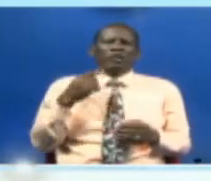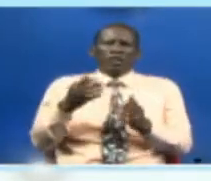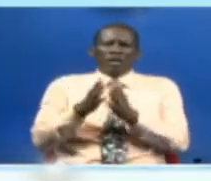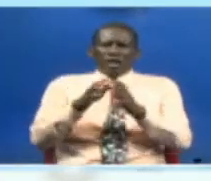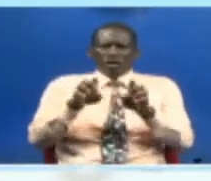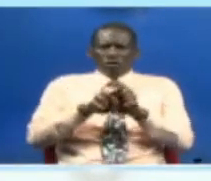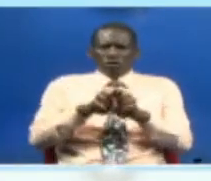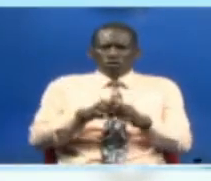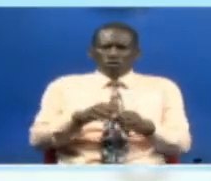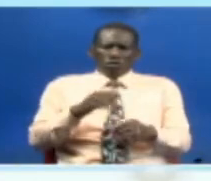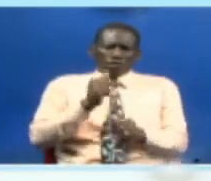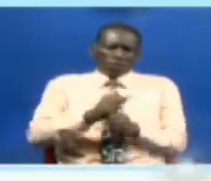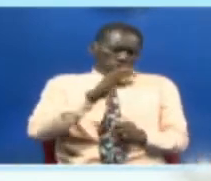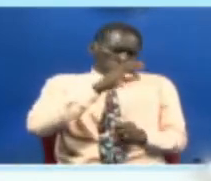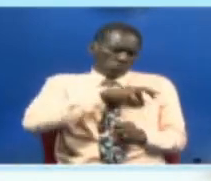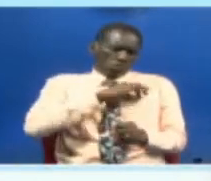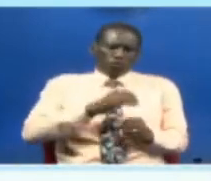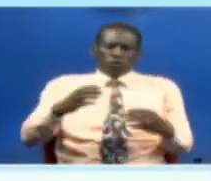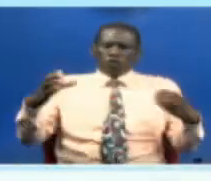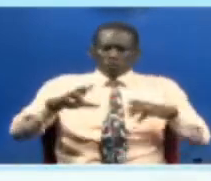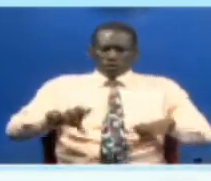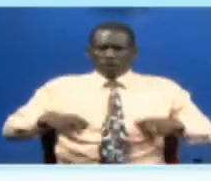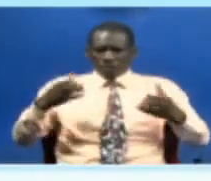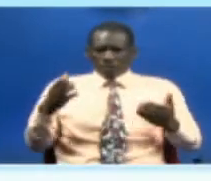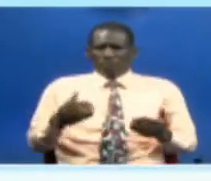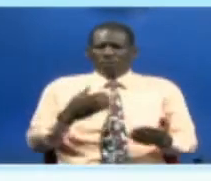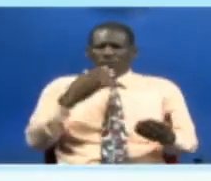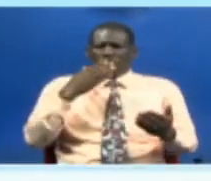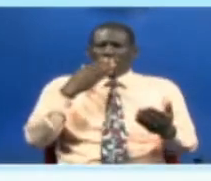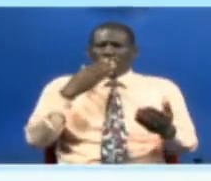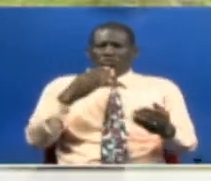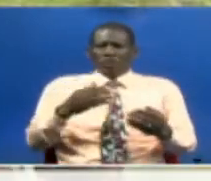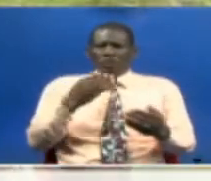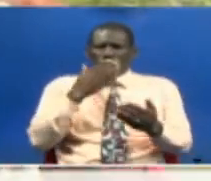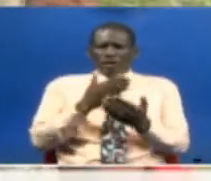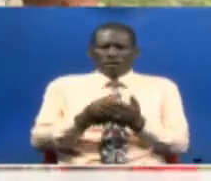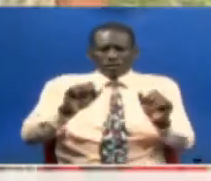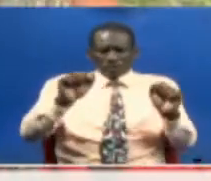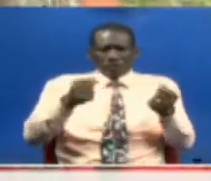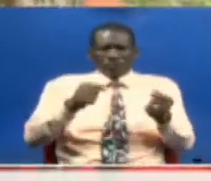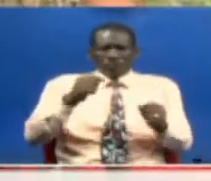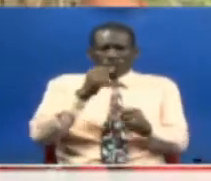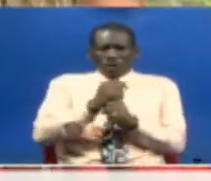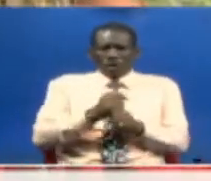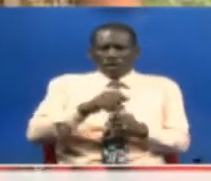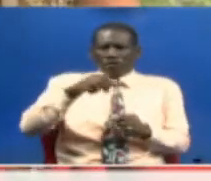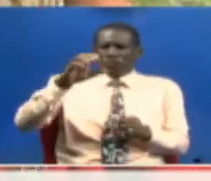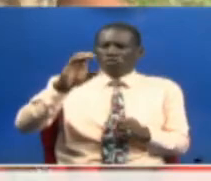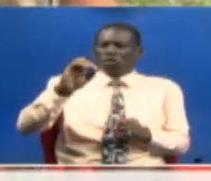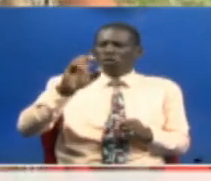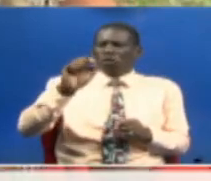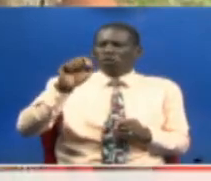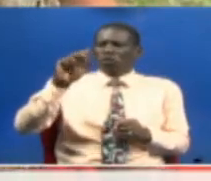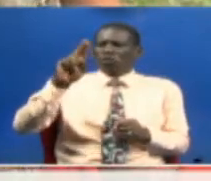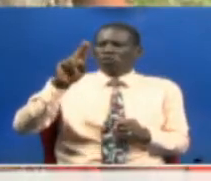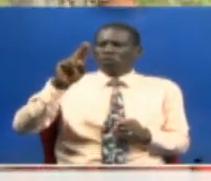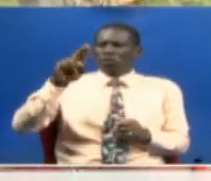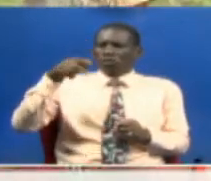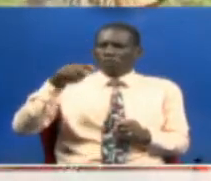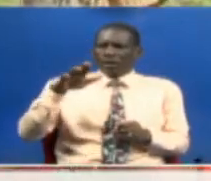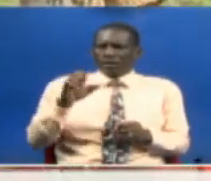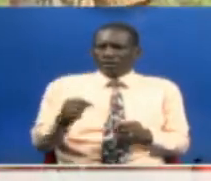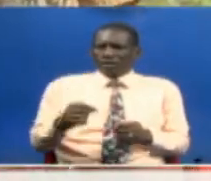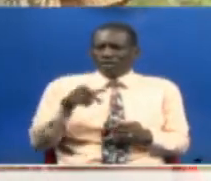of income for the community living here. Thanks to the conservation efforts. Upweza ukimwangalia ni mnyama ana